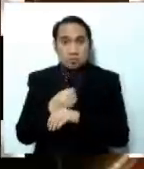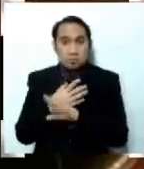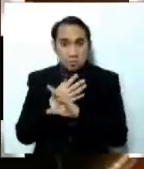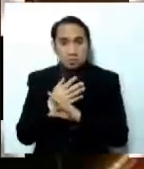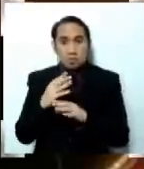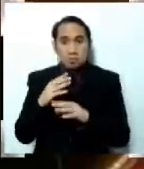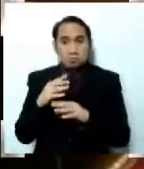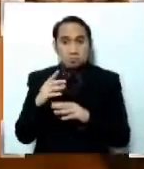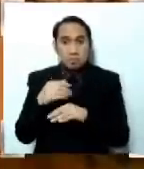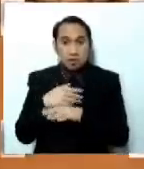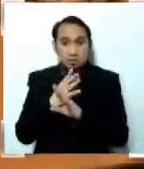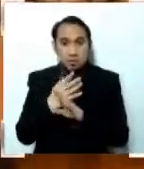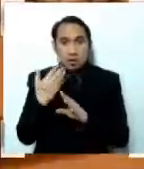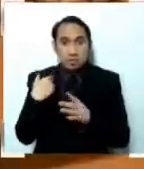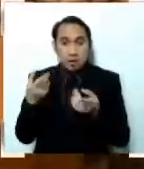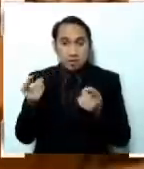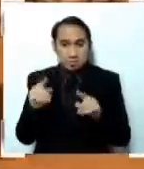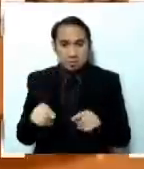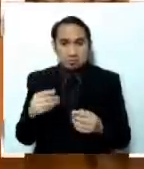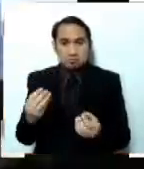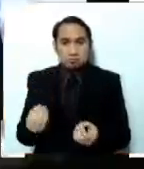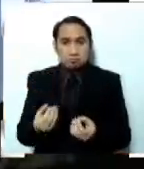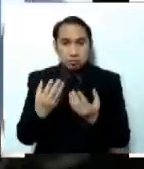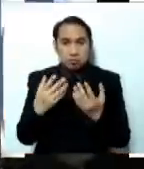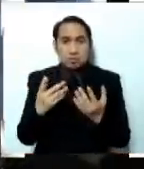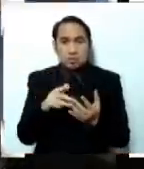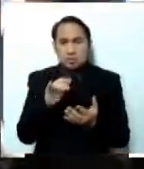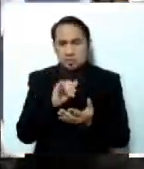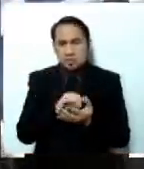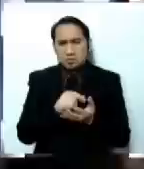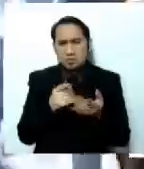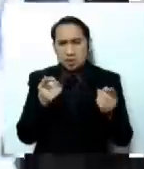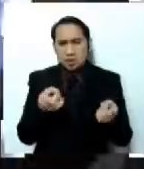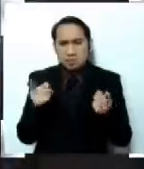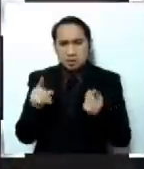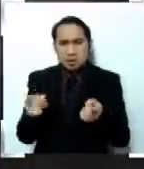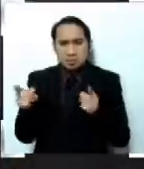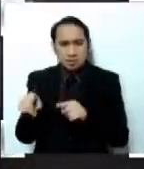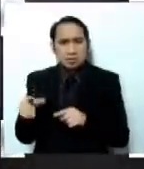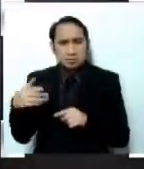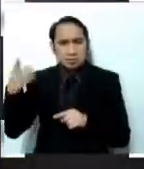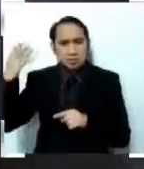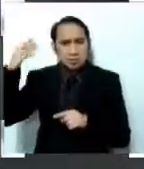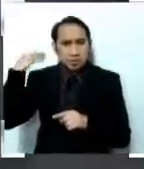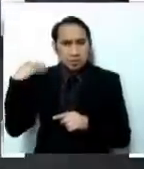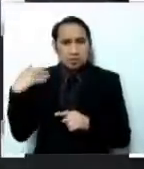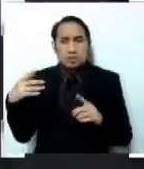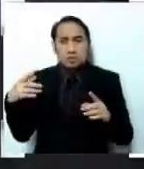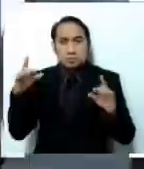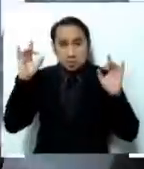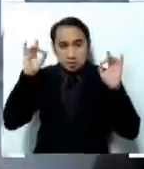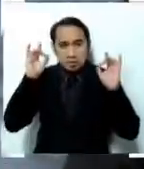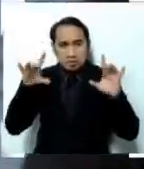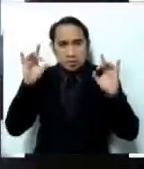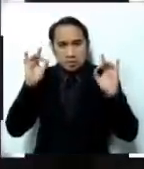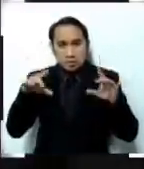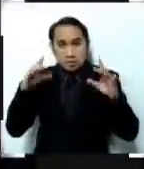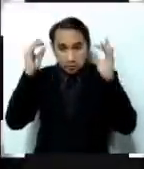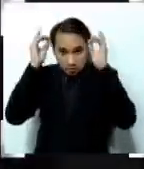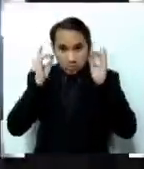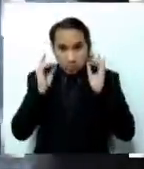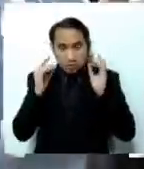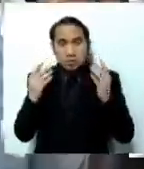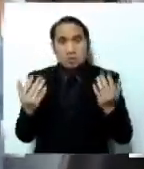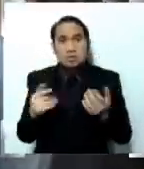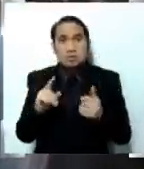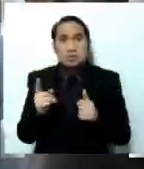Ilan lang sa mga insidente ng terorismo sa bansa na binanggit ni National Security Advisor Hermogenes Esperon Jr. sa